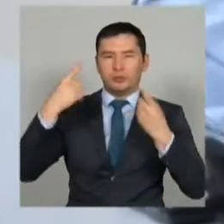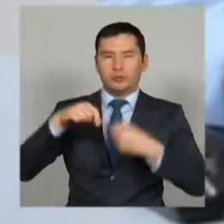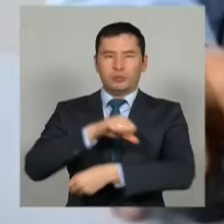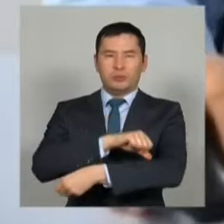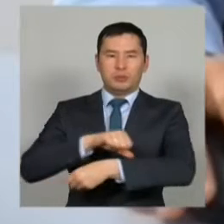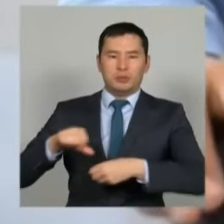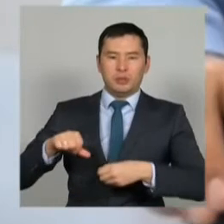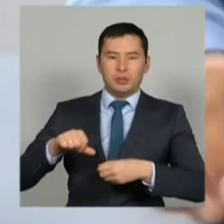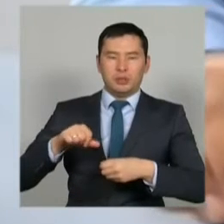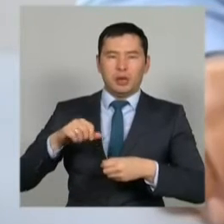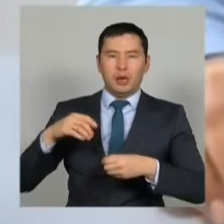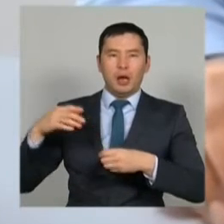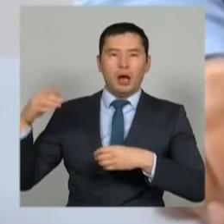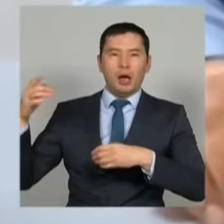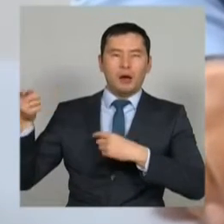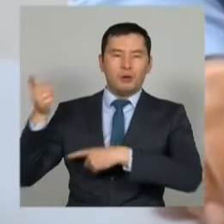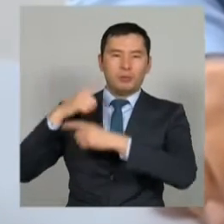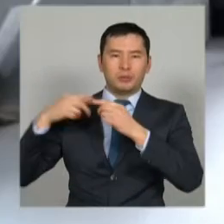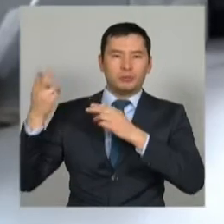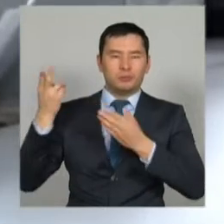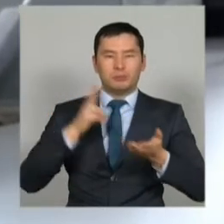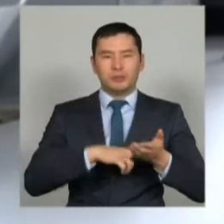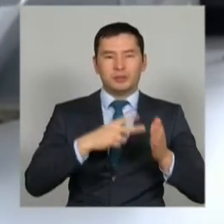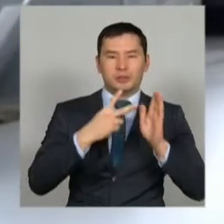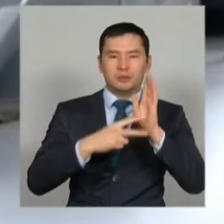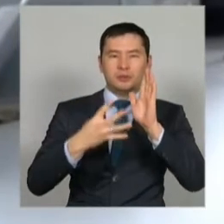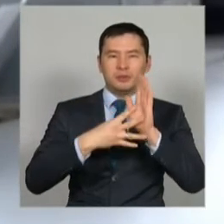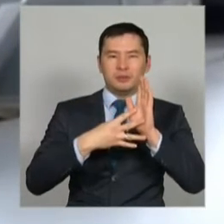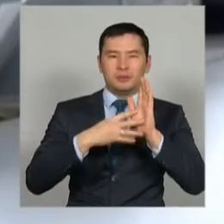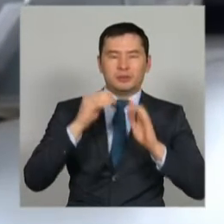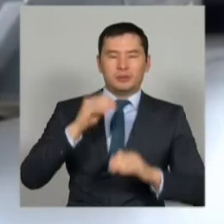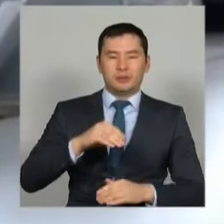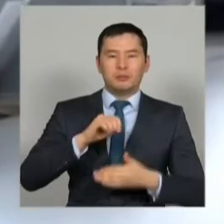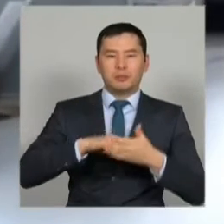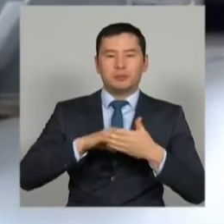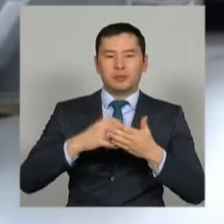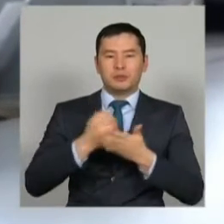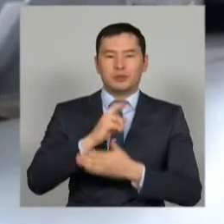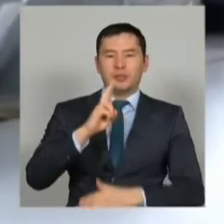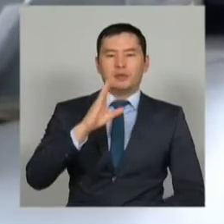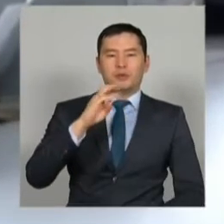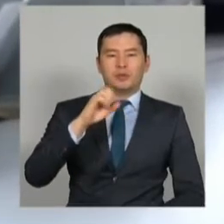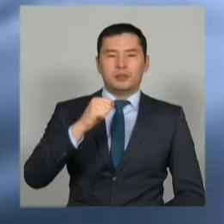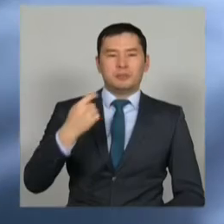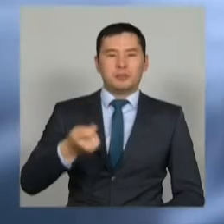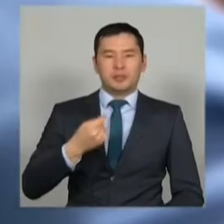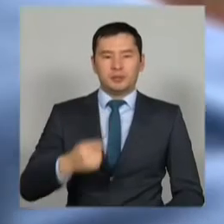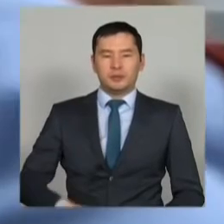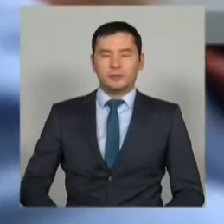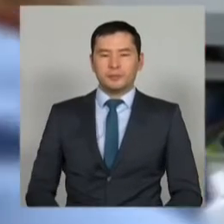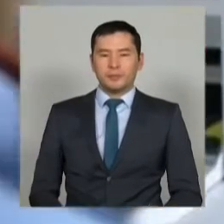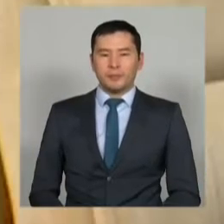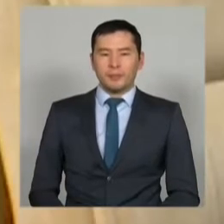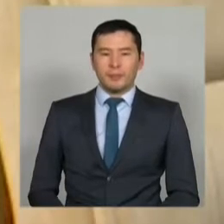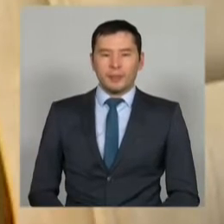келген этникалық қазақтардың саны 70933 адам. Оған себеп квотаның аздығы деді депутат.